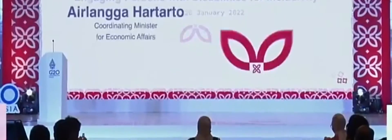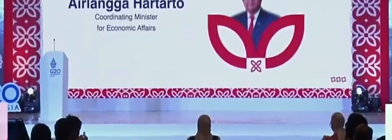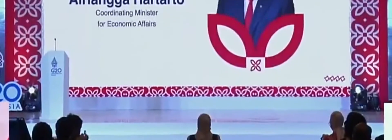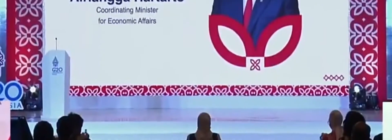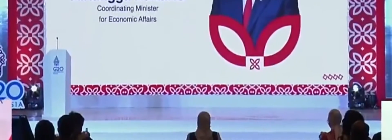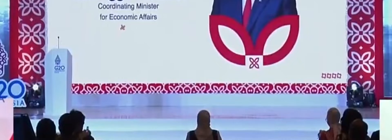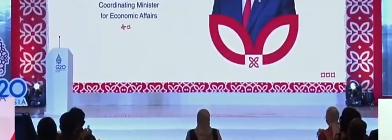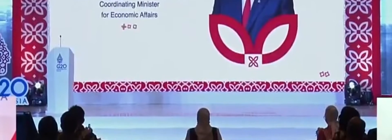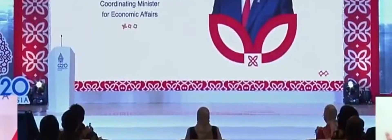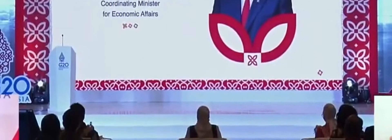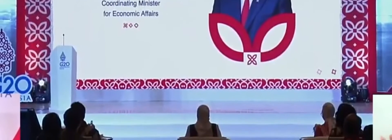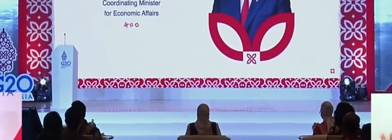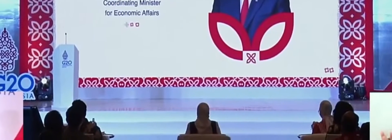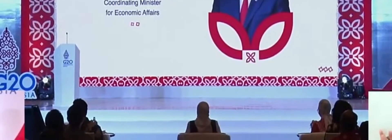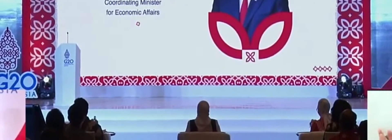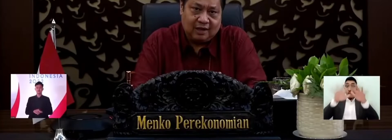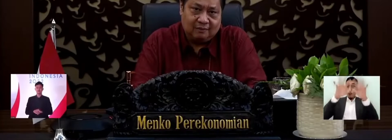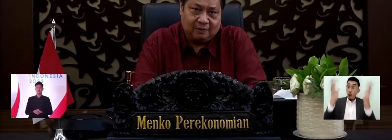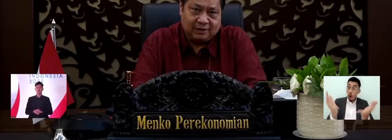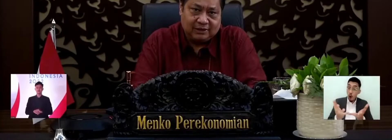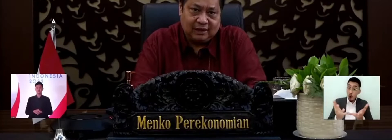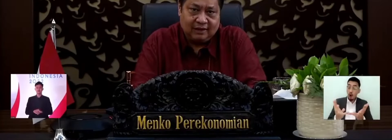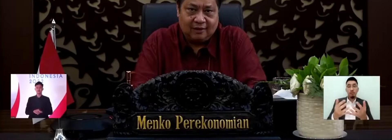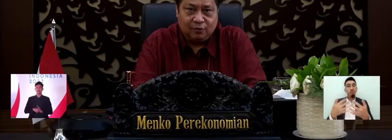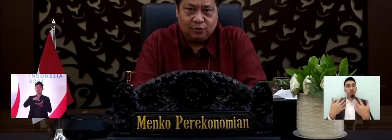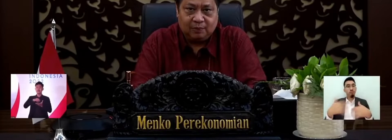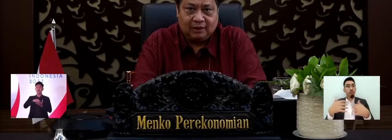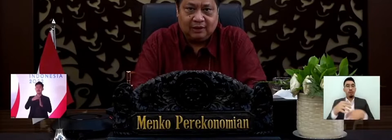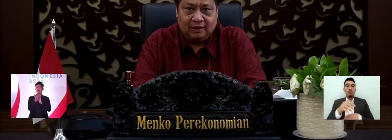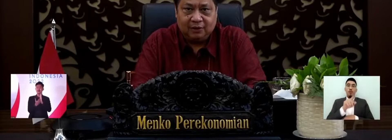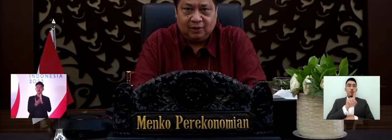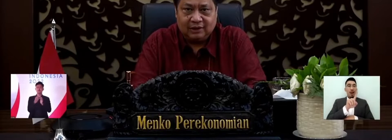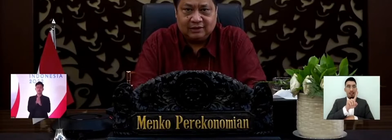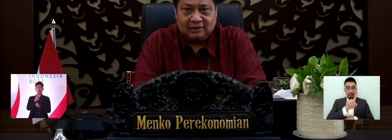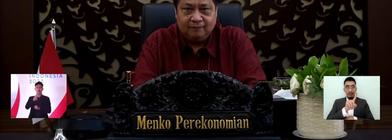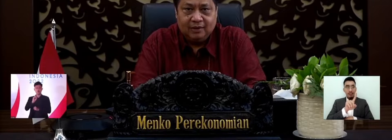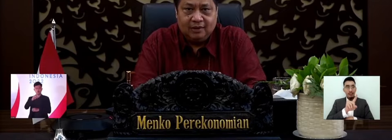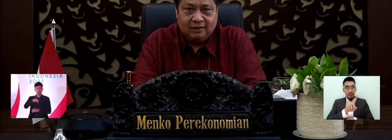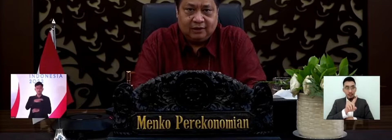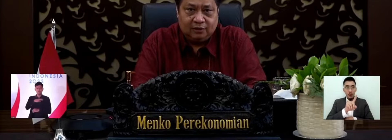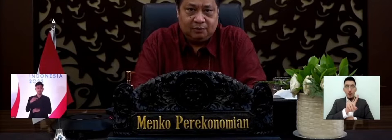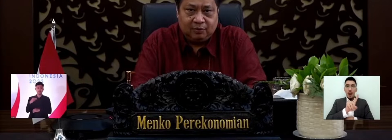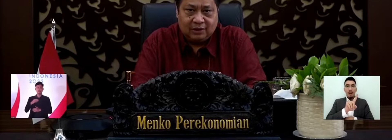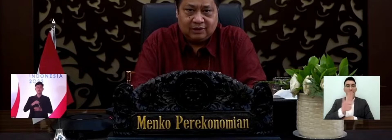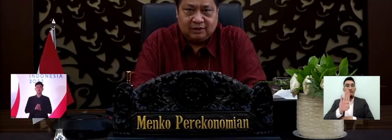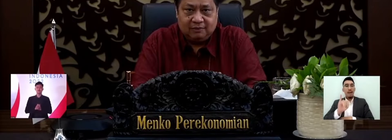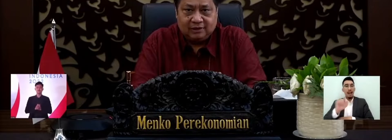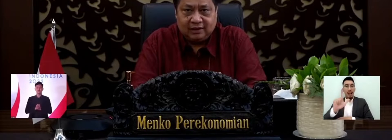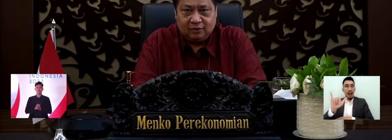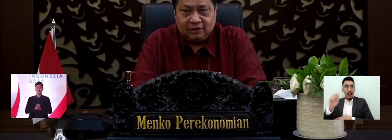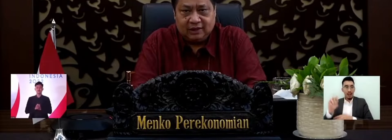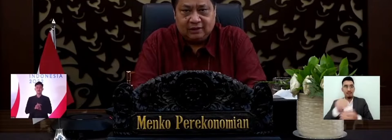sebagai presidensi G20 sesuai dengan arahan Bapak Presiden akan fokus pada 3 prioritas, yaitu memperkuat